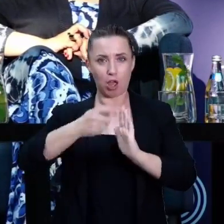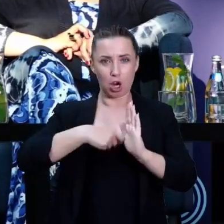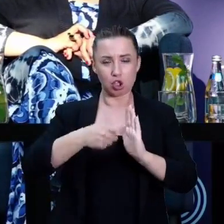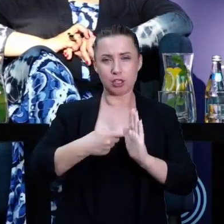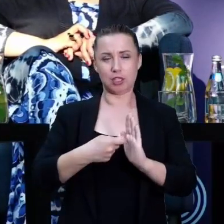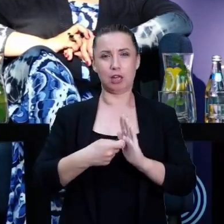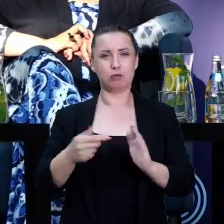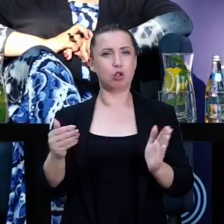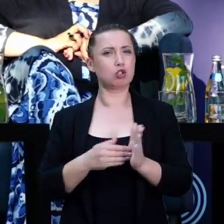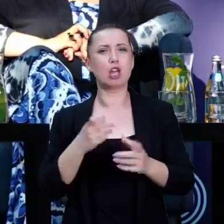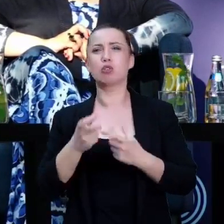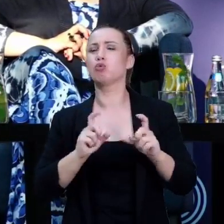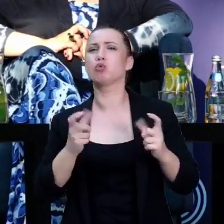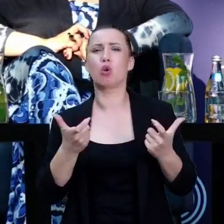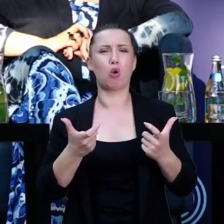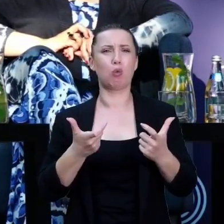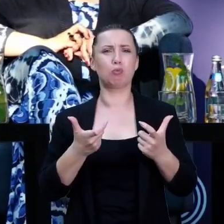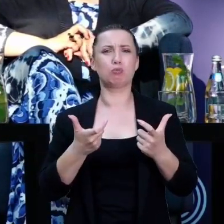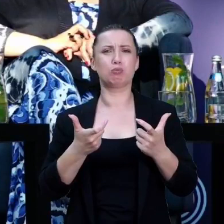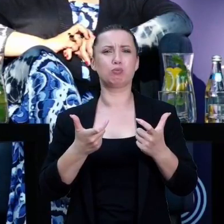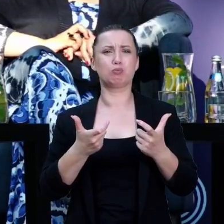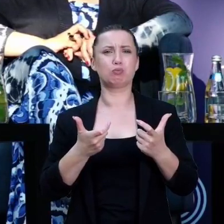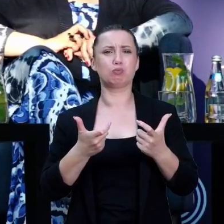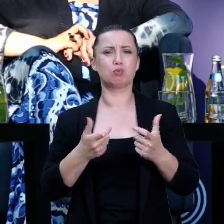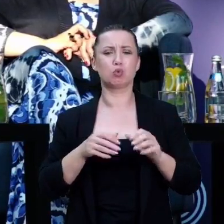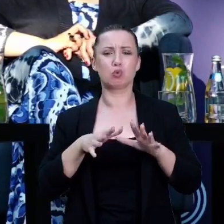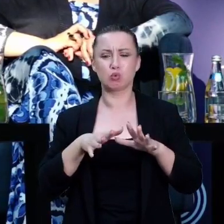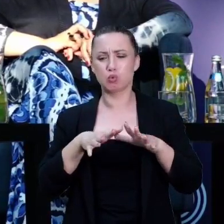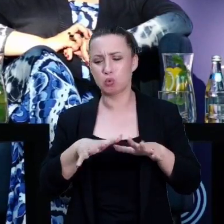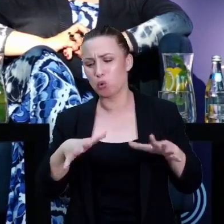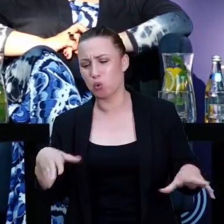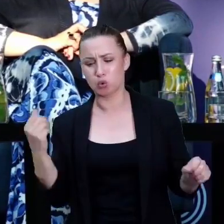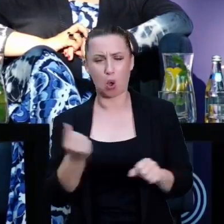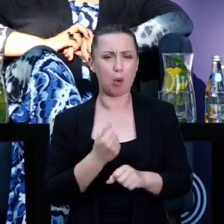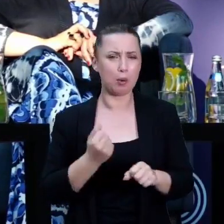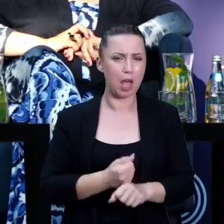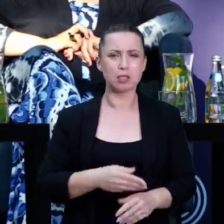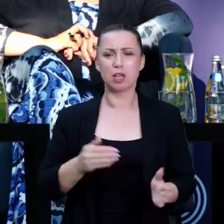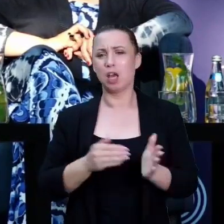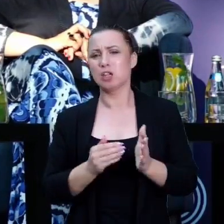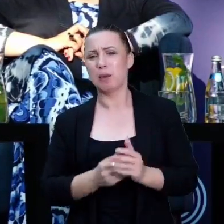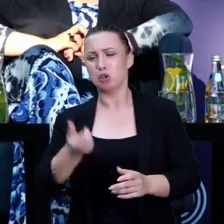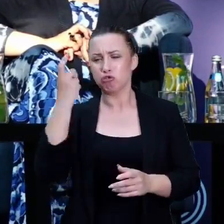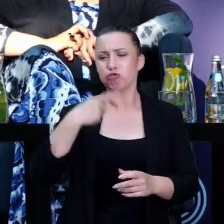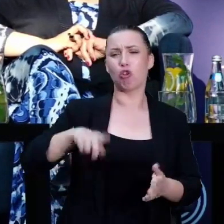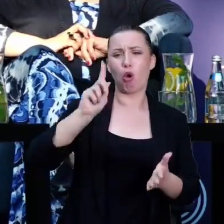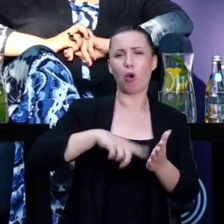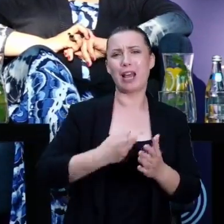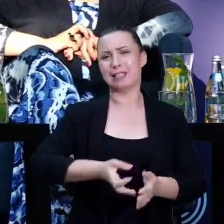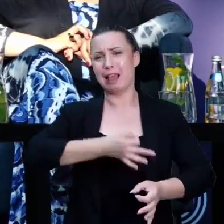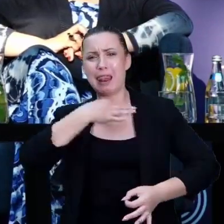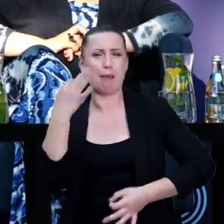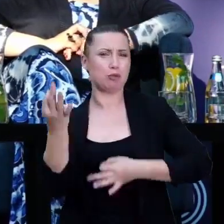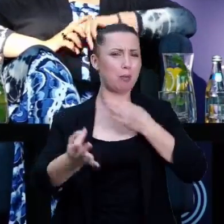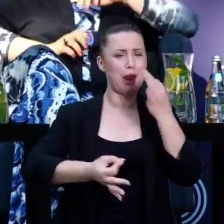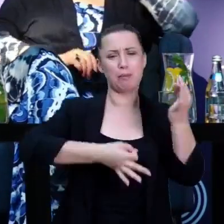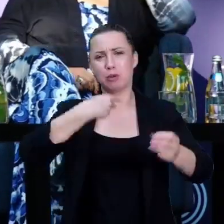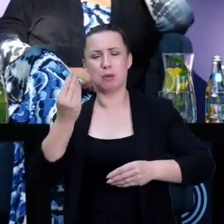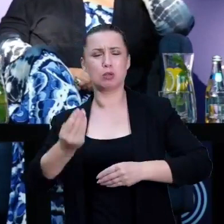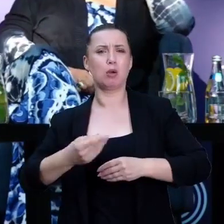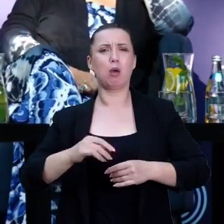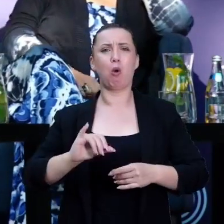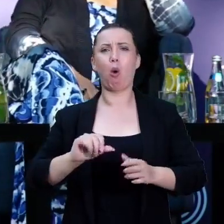trzeba pokonać strasznie dużo przeszkód i trzeba być 100 razy lepszym z moich obserwacji, jak się jest